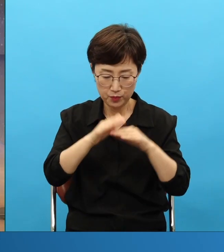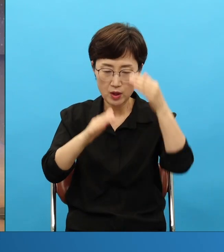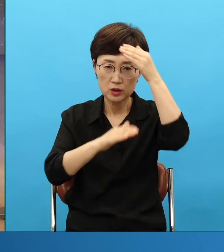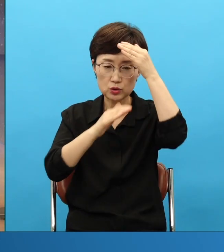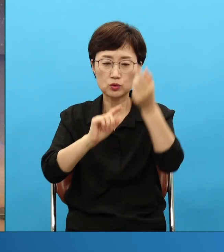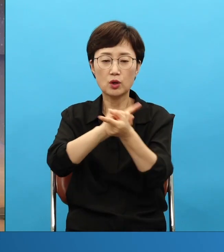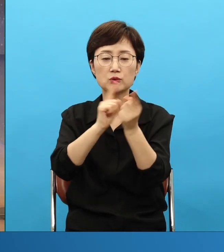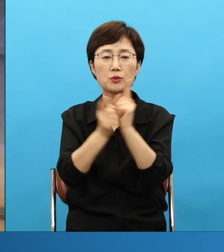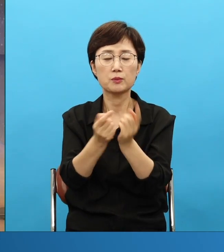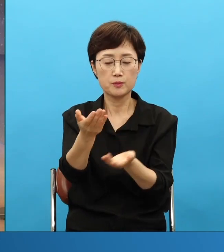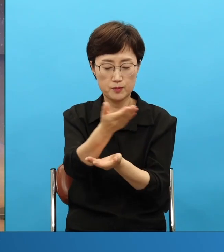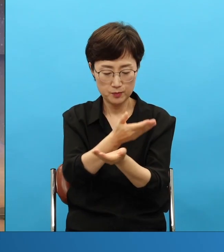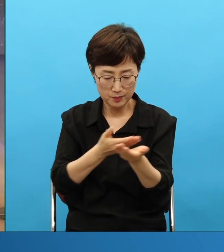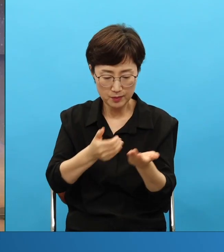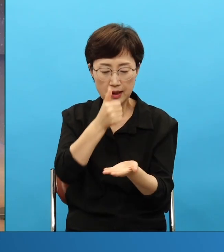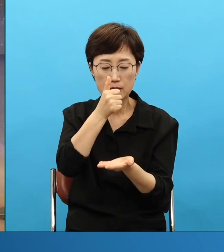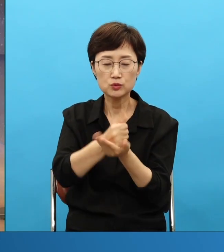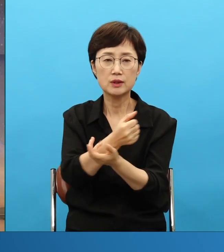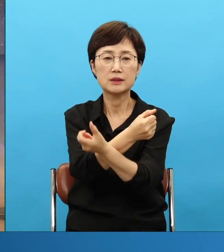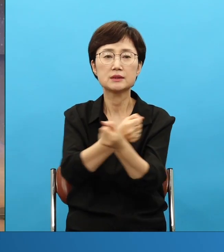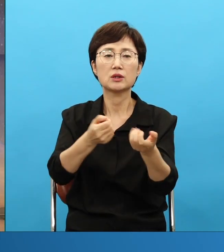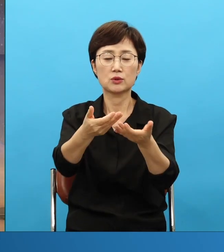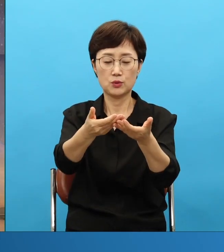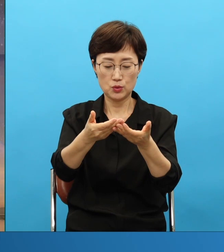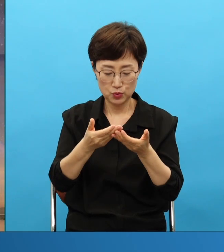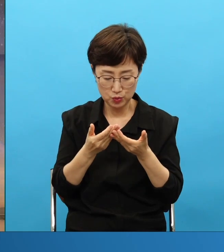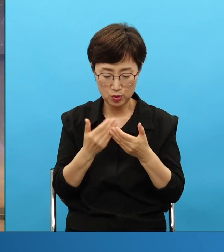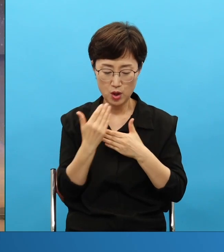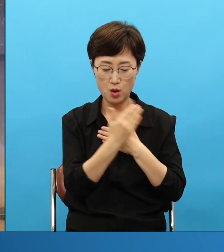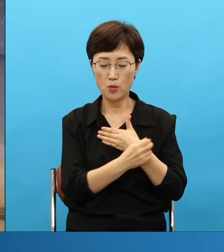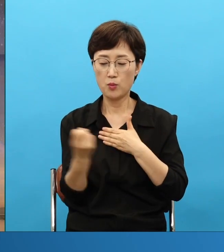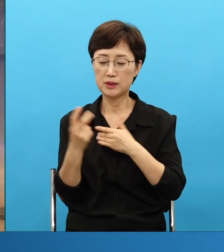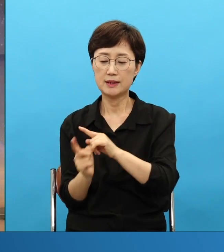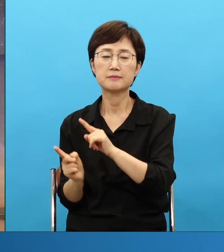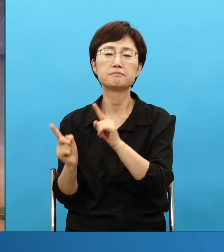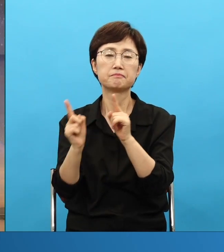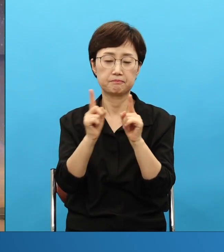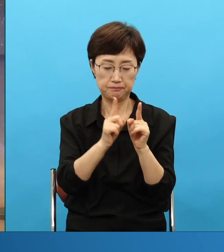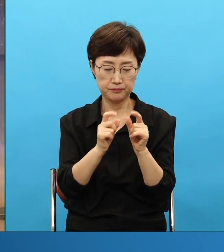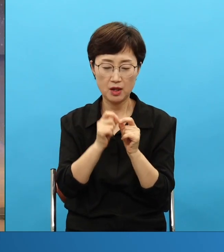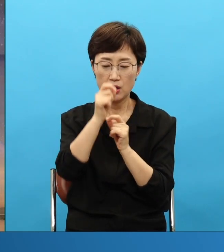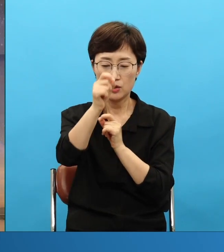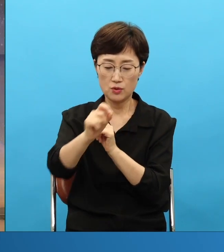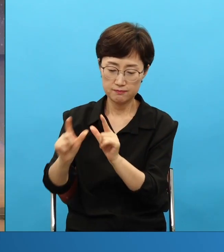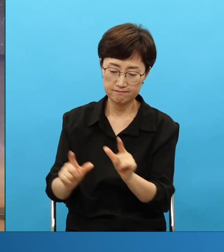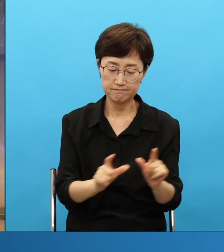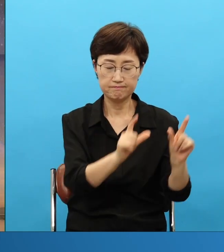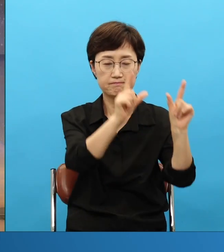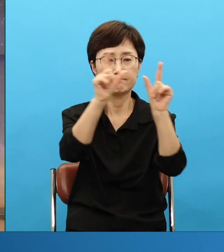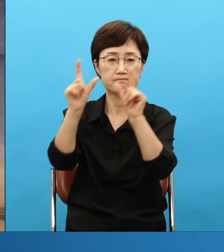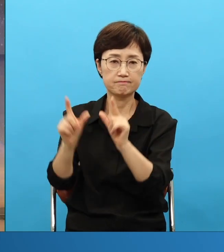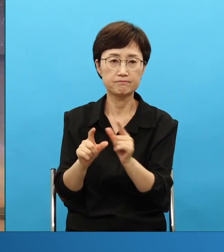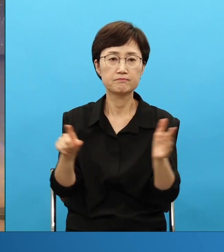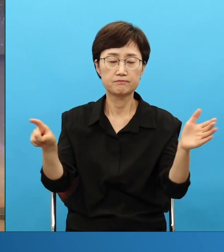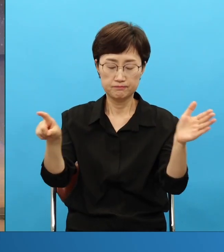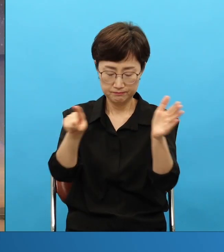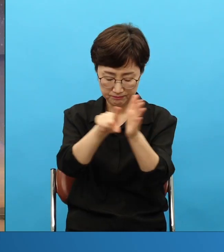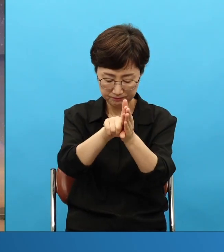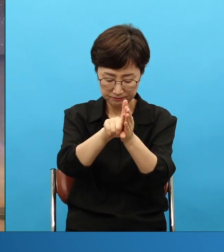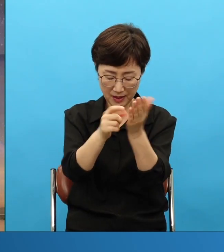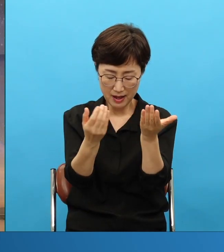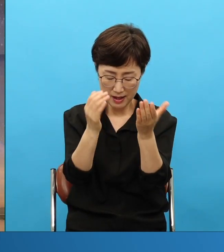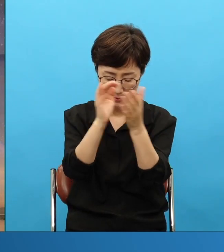공예와 성도가 서로 드는 것 해치고 몸이 다시 사는 것과 영원히 사는